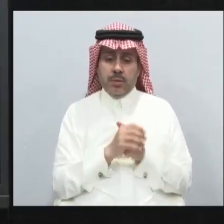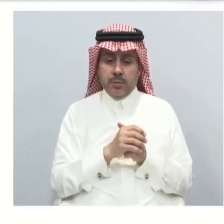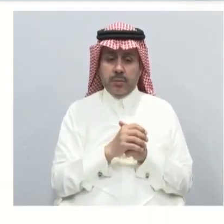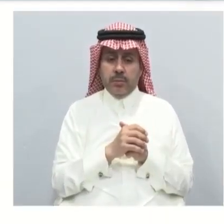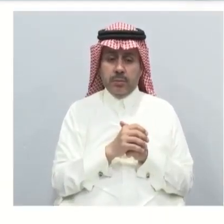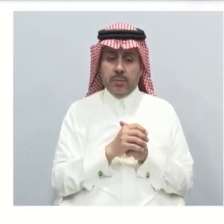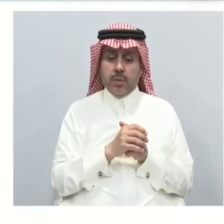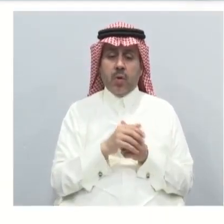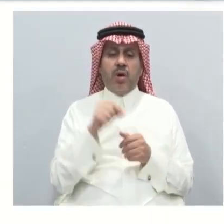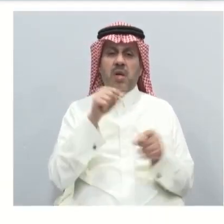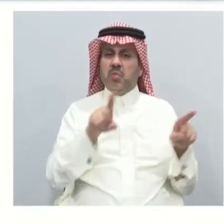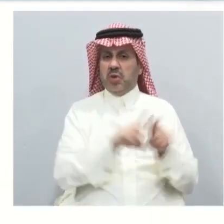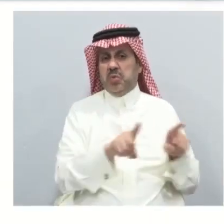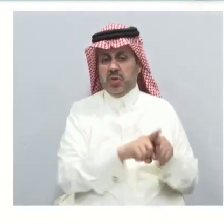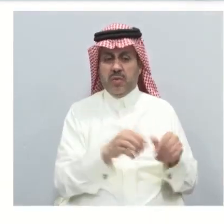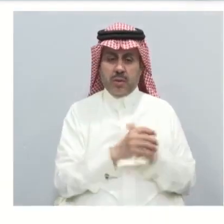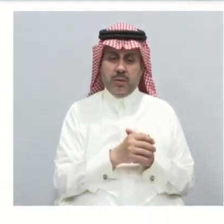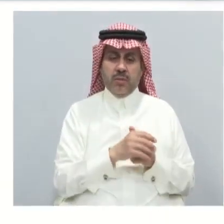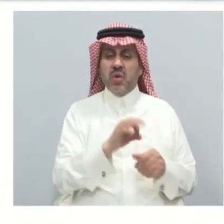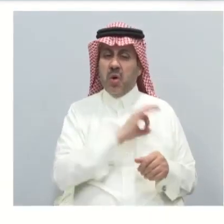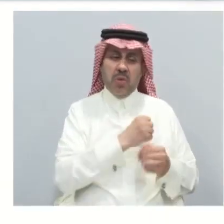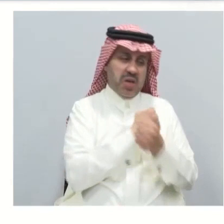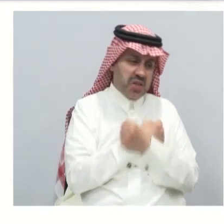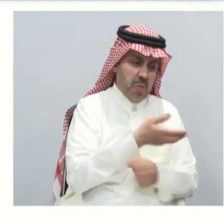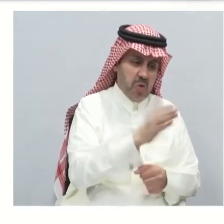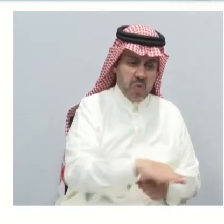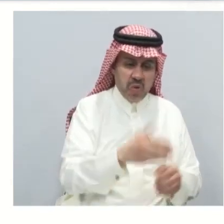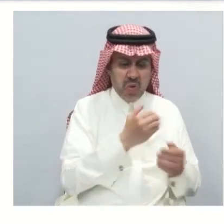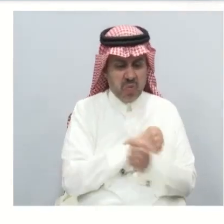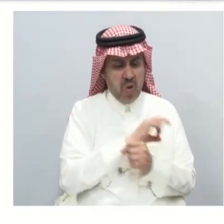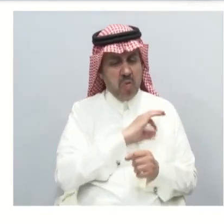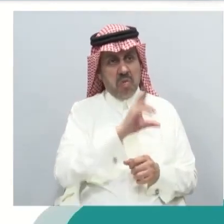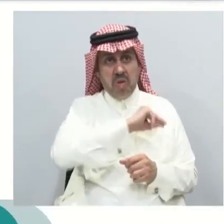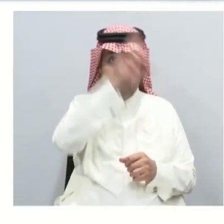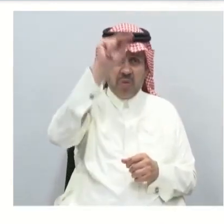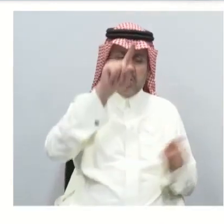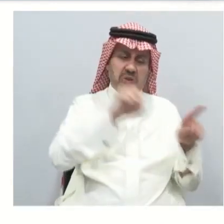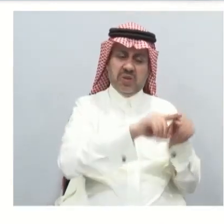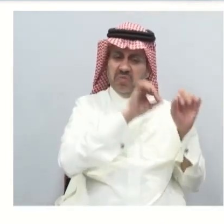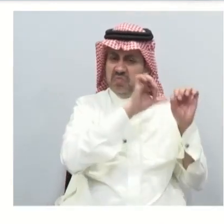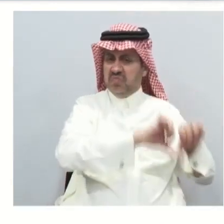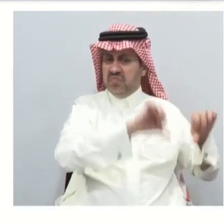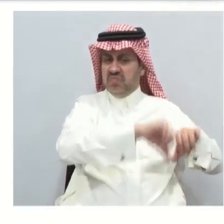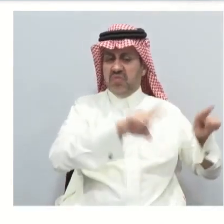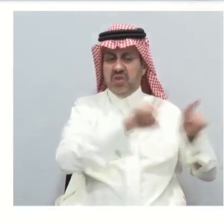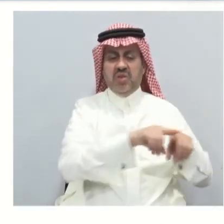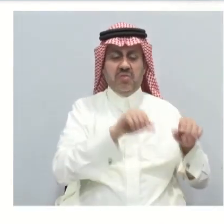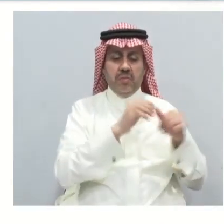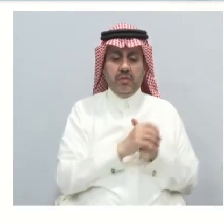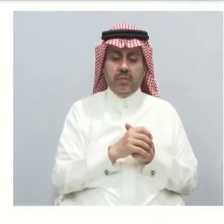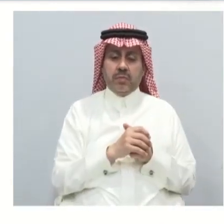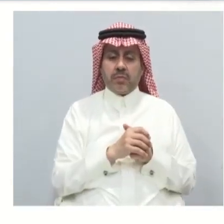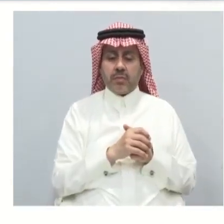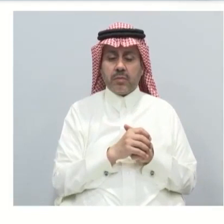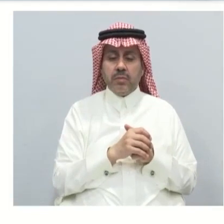واما اهل الشرك نسال الله العافيه فهم يحبون اصنامهم مثل حب الله وهذا شرك ينافي